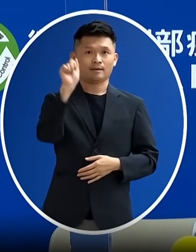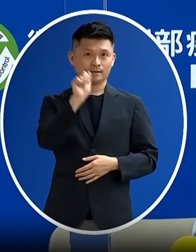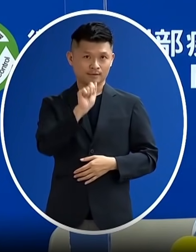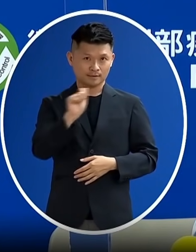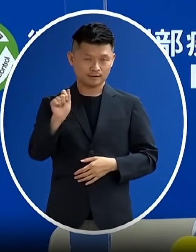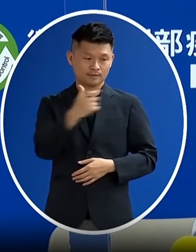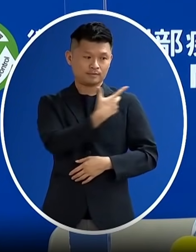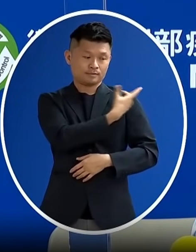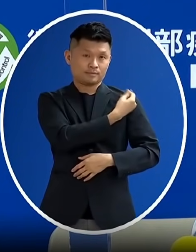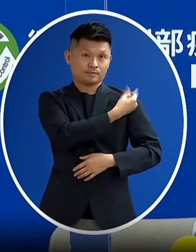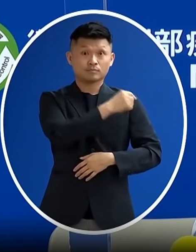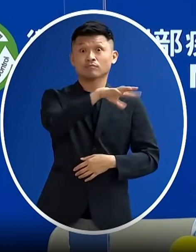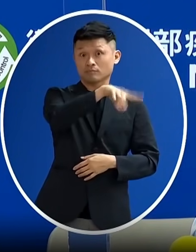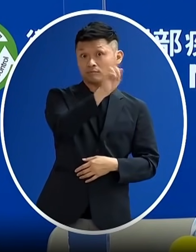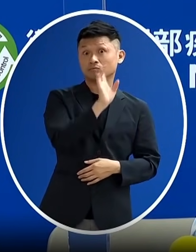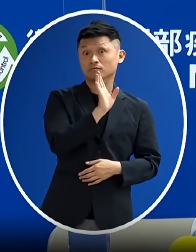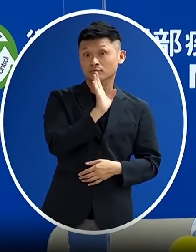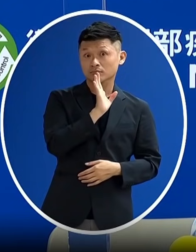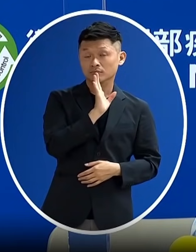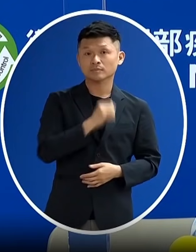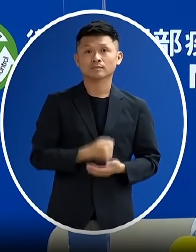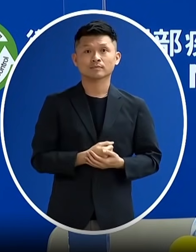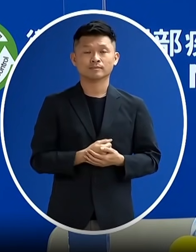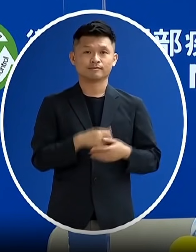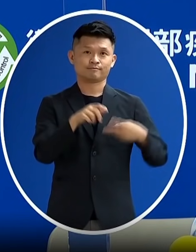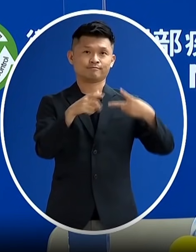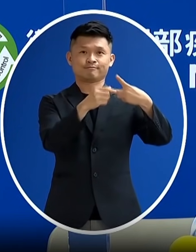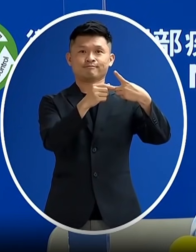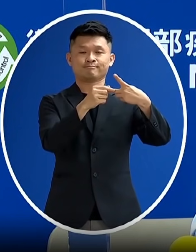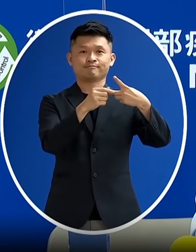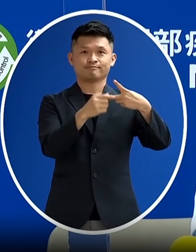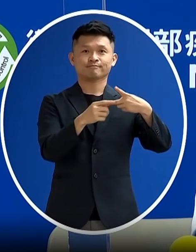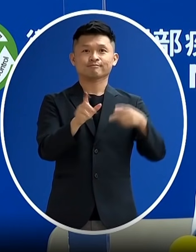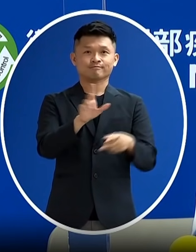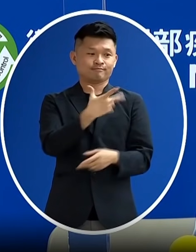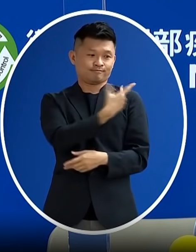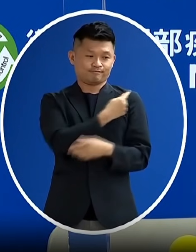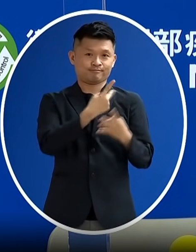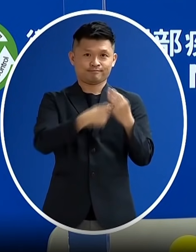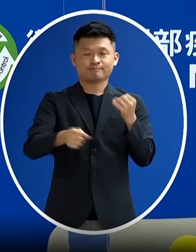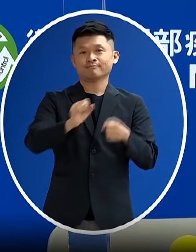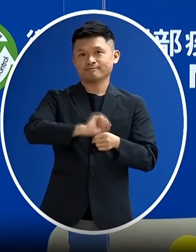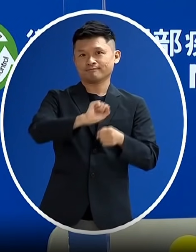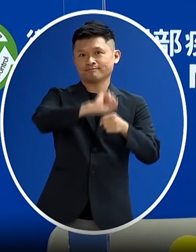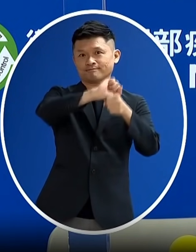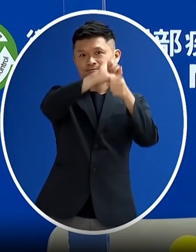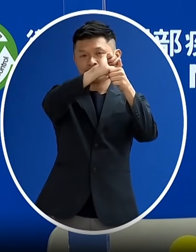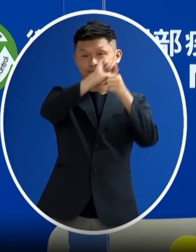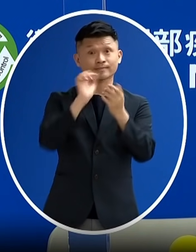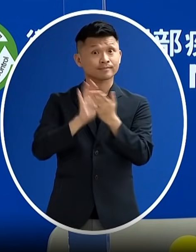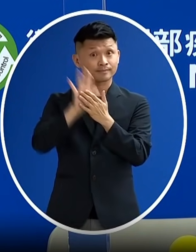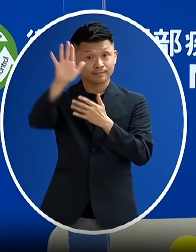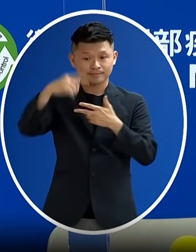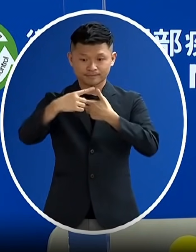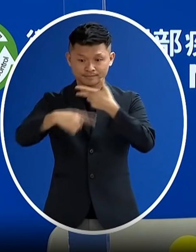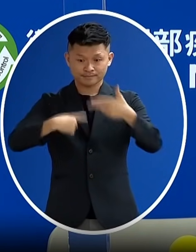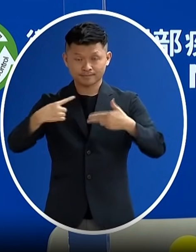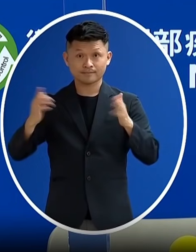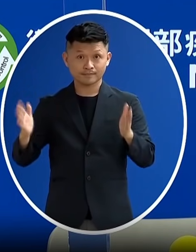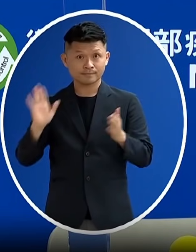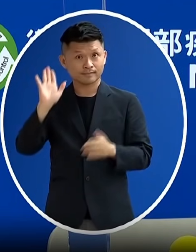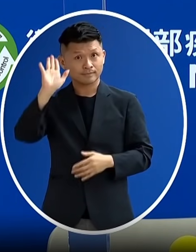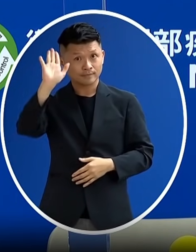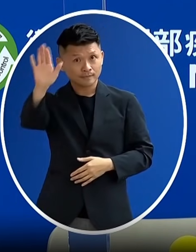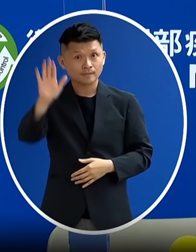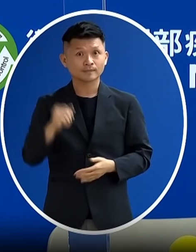早，那所以我们现在开始 AG 现在打第二剂。那未来逐渐的在这个礼拜过后，